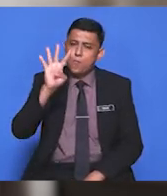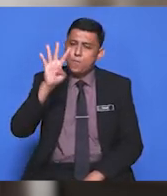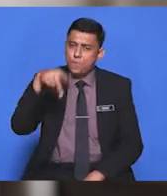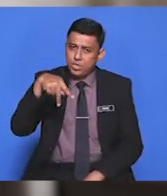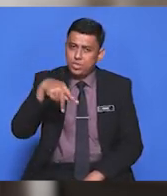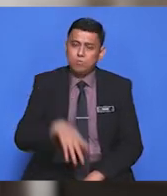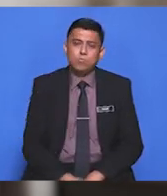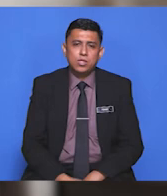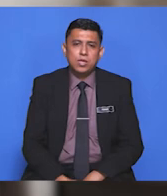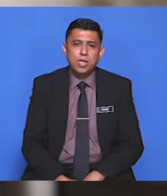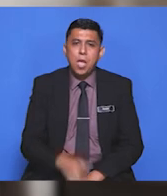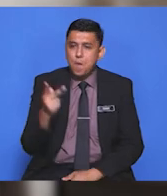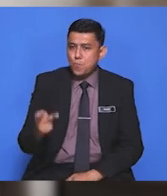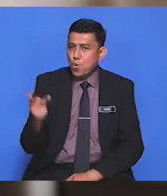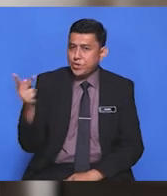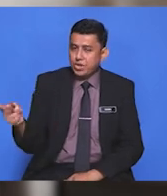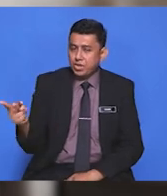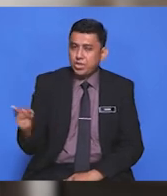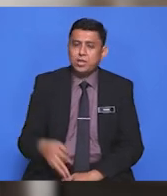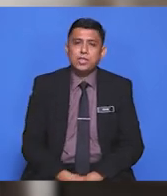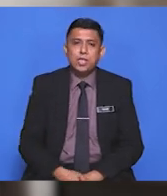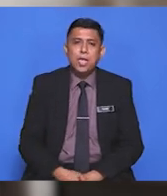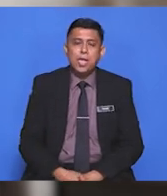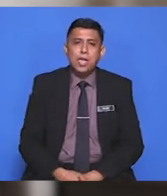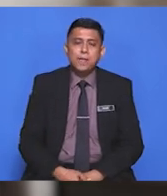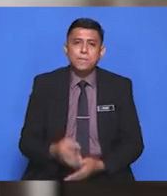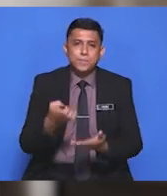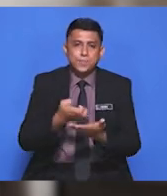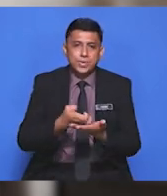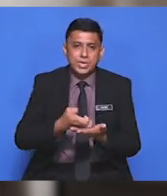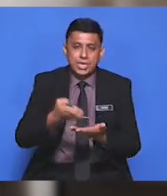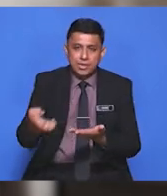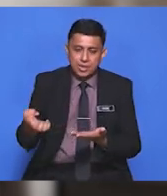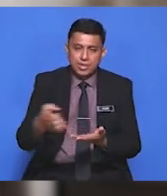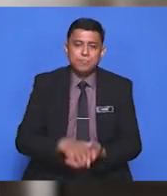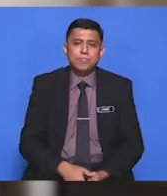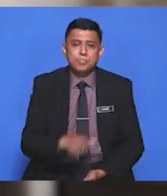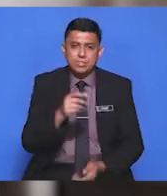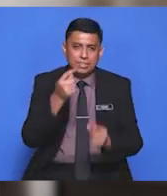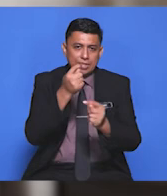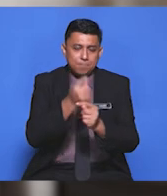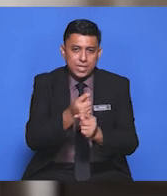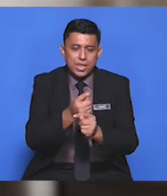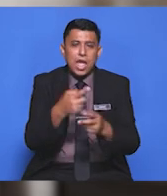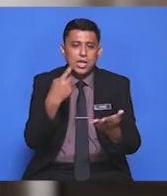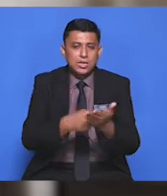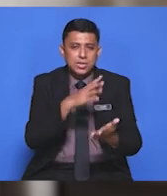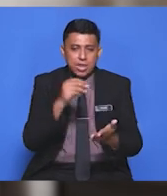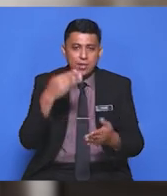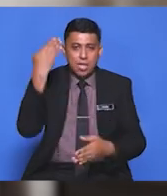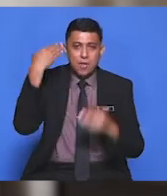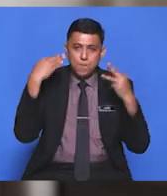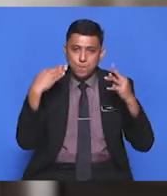iaitu produk, pengedaran, penetapan harga dan promosi.